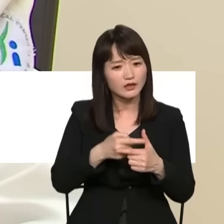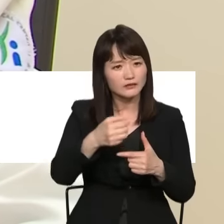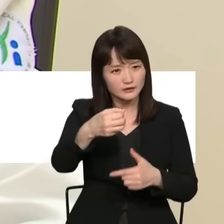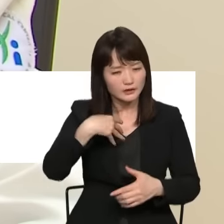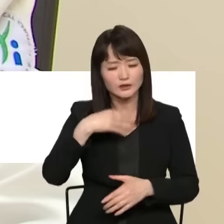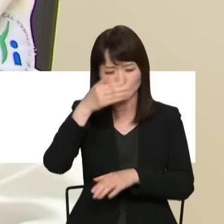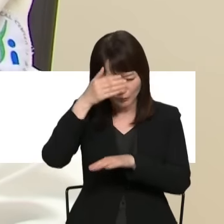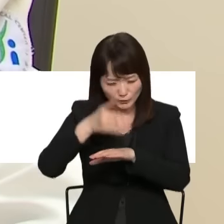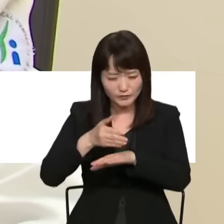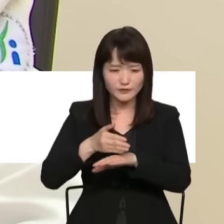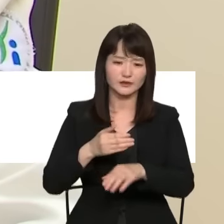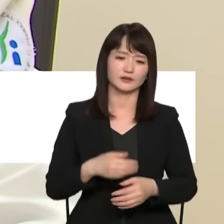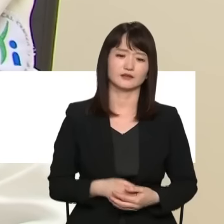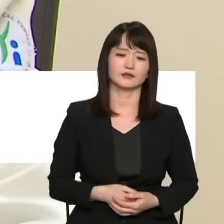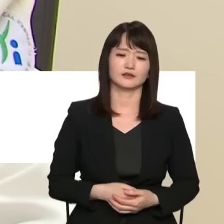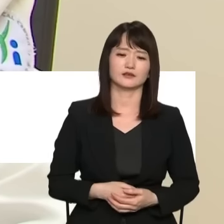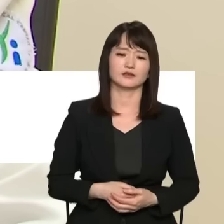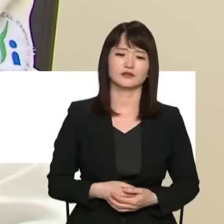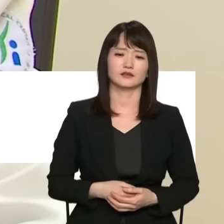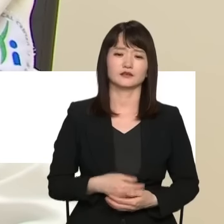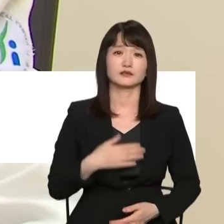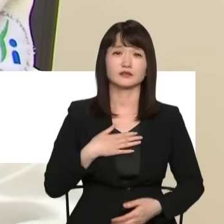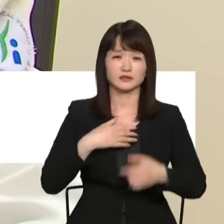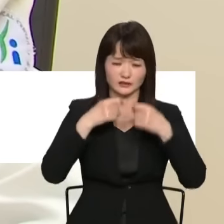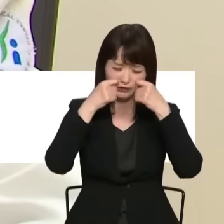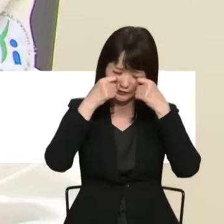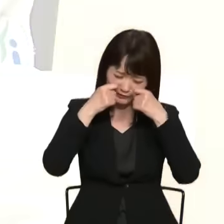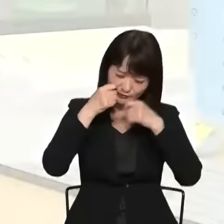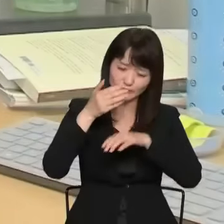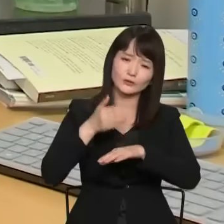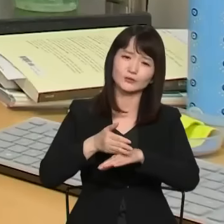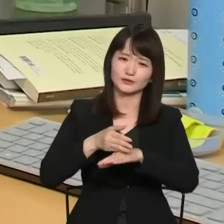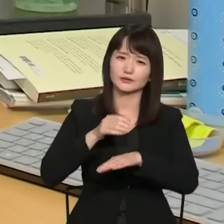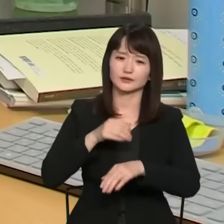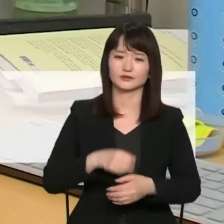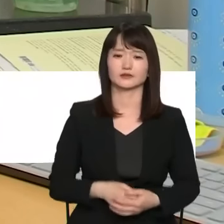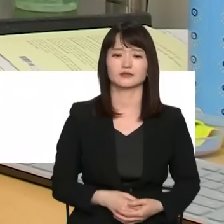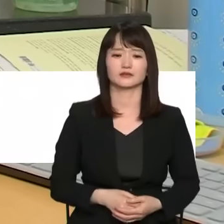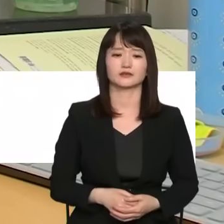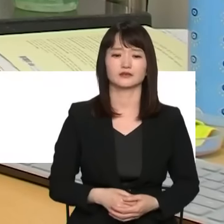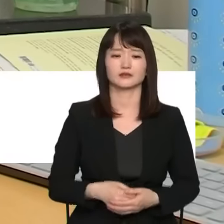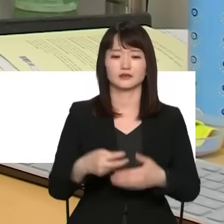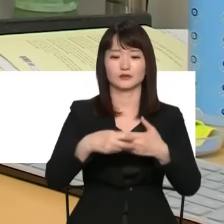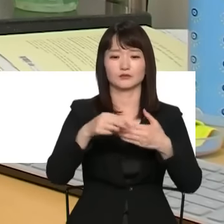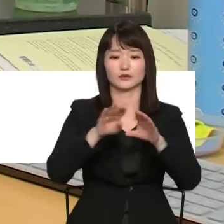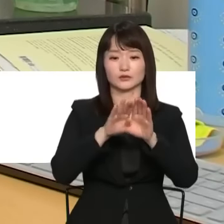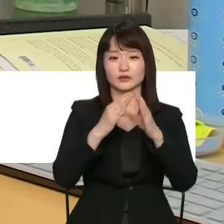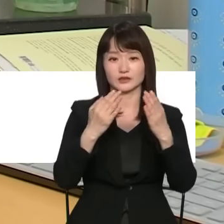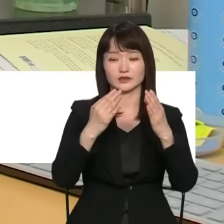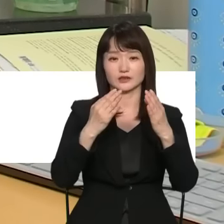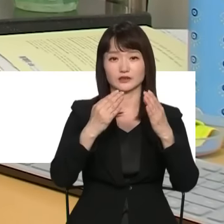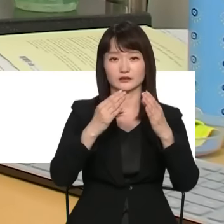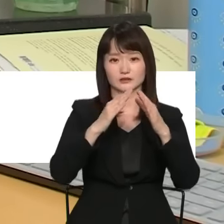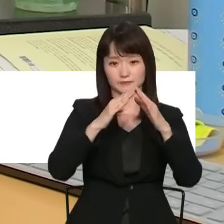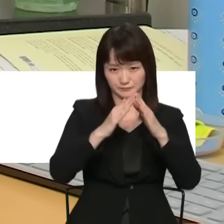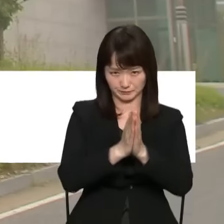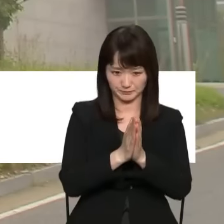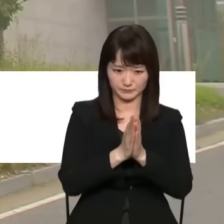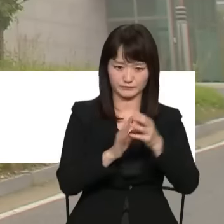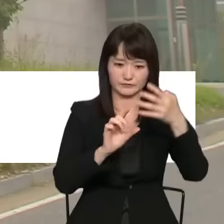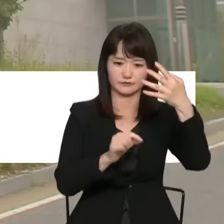그랬어요. 그래서 실은 내가 좀 눈물 나게 고맙다. 개원하고 있던 병원을 접고 이제